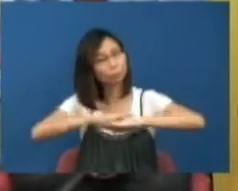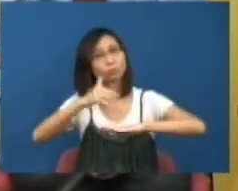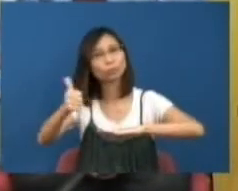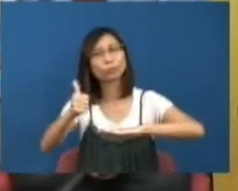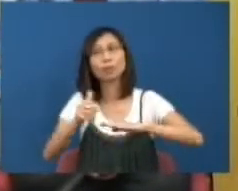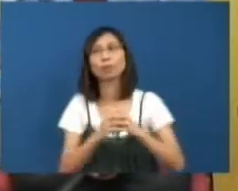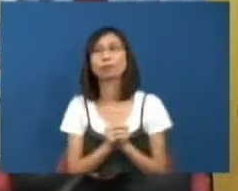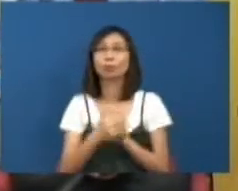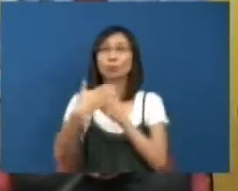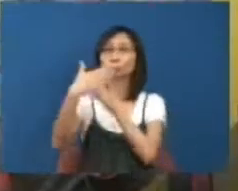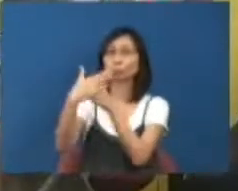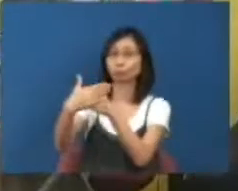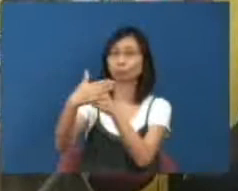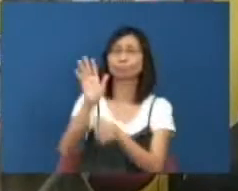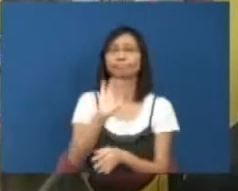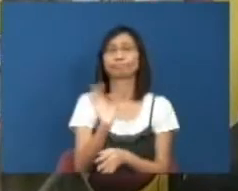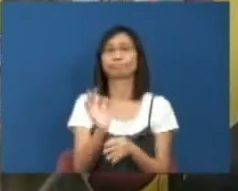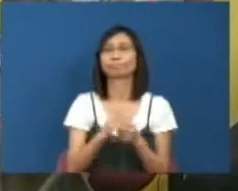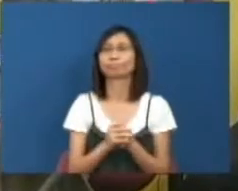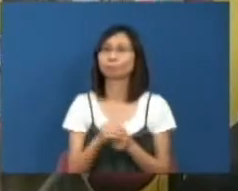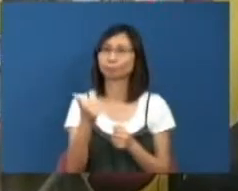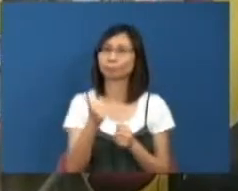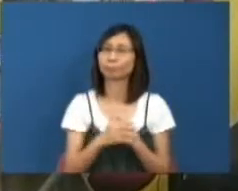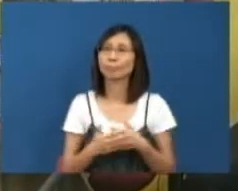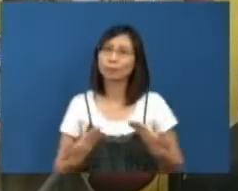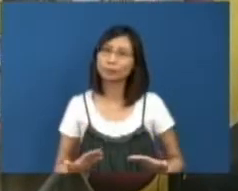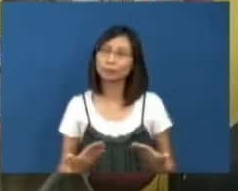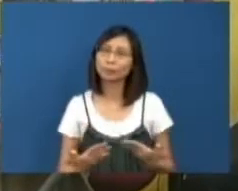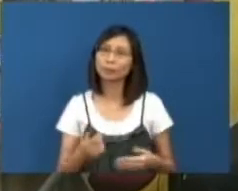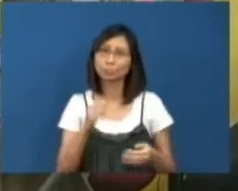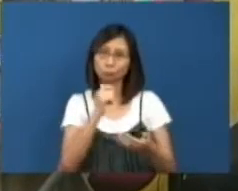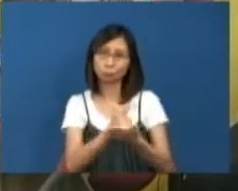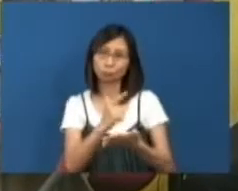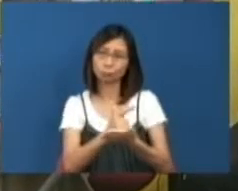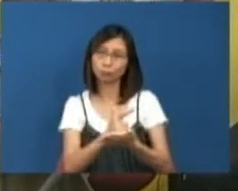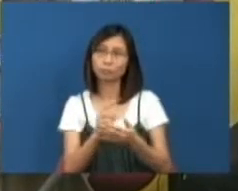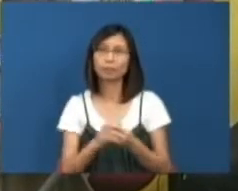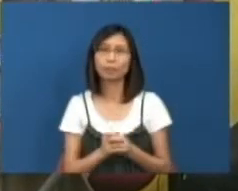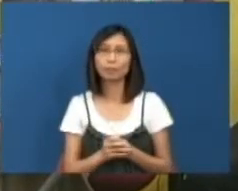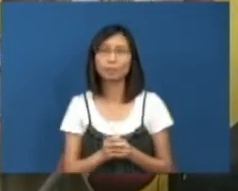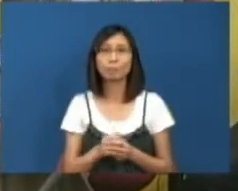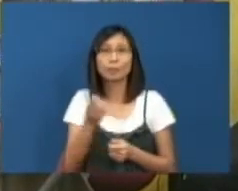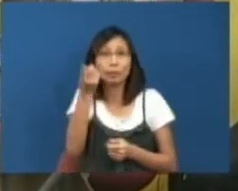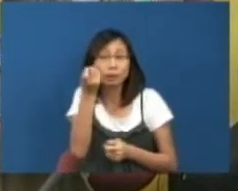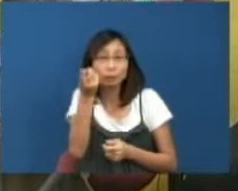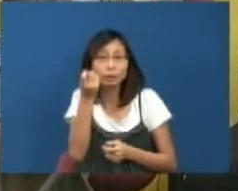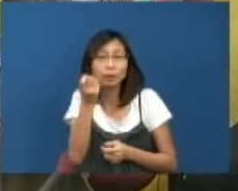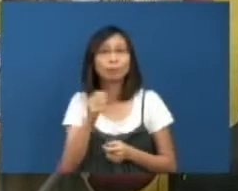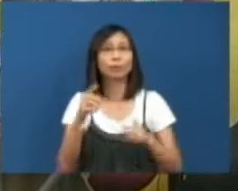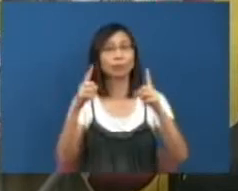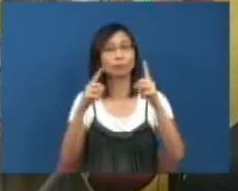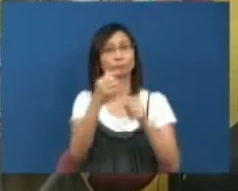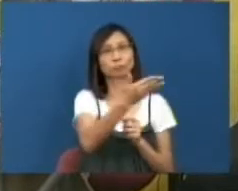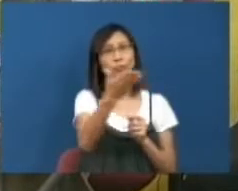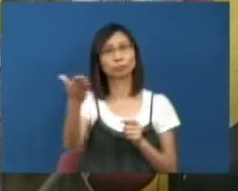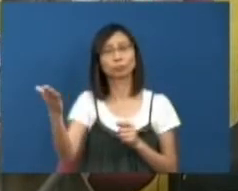擋住。 我覺得而家呢個階段最重要嘅咧，就係引起啲人啊，對呢個再生能